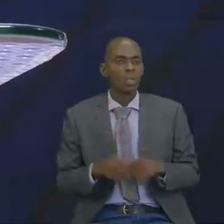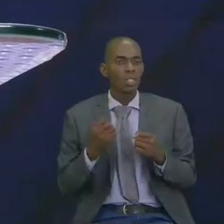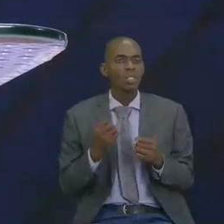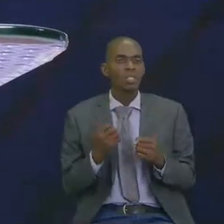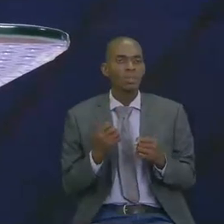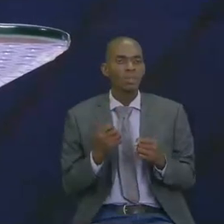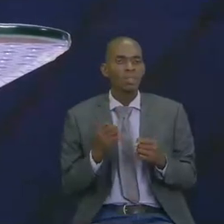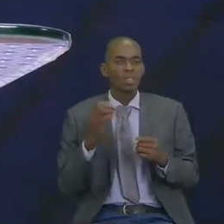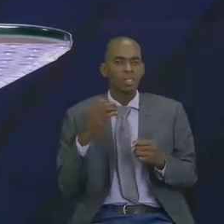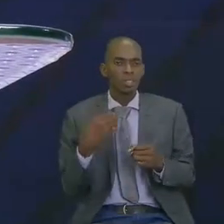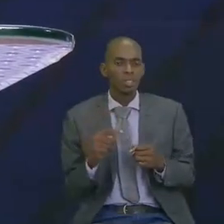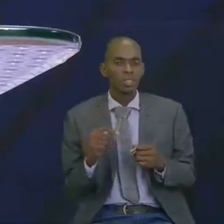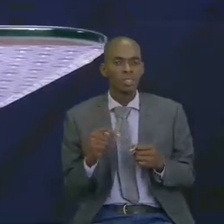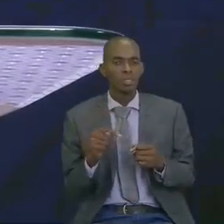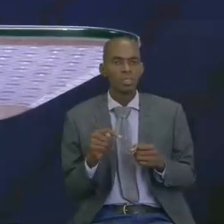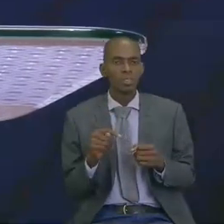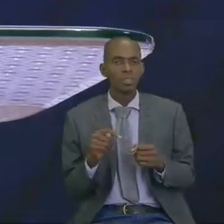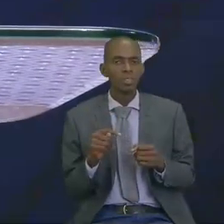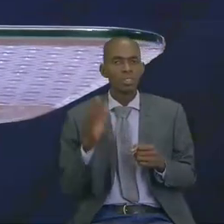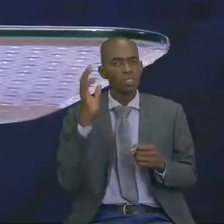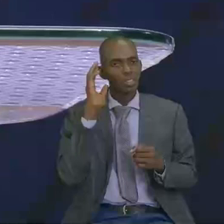en pièces.